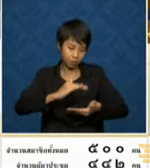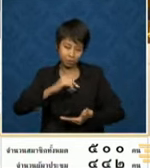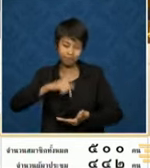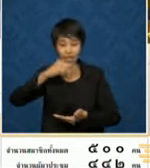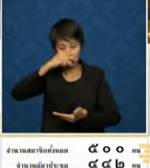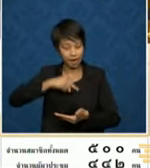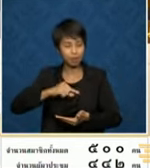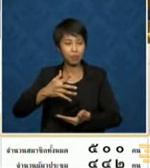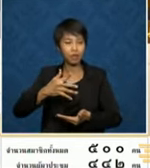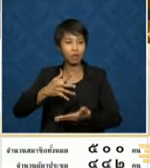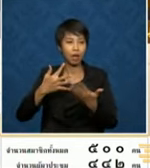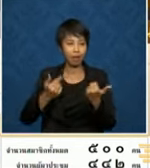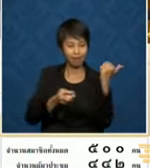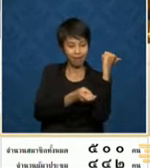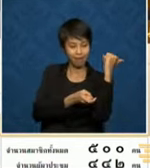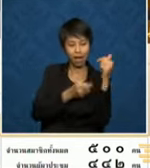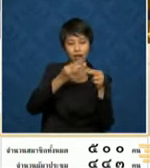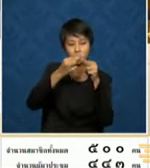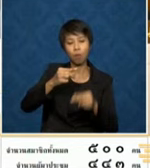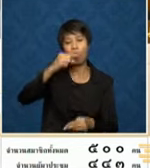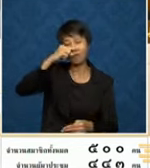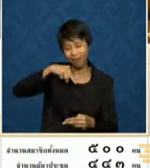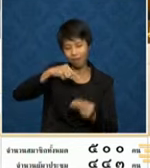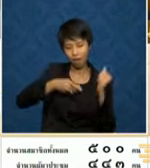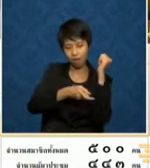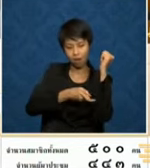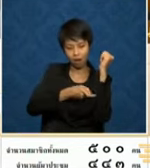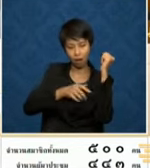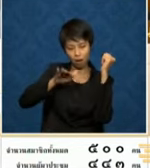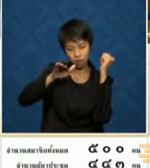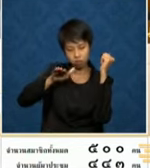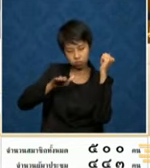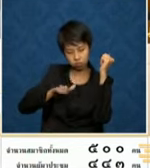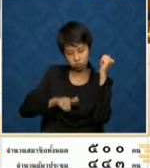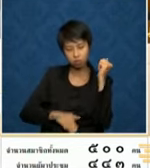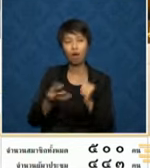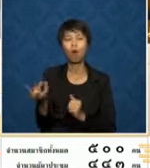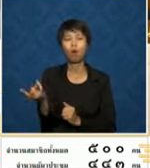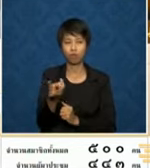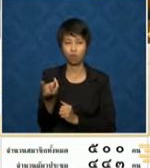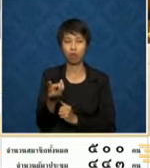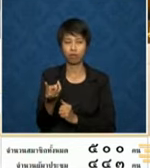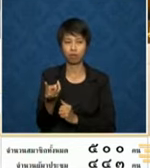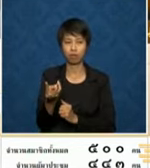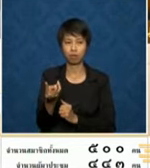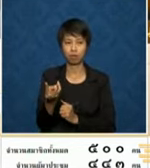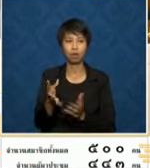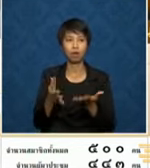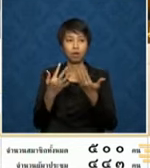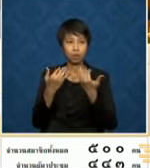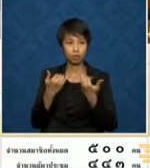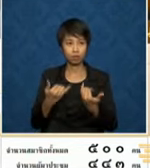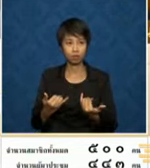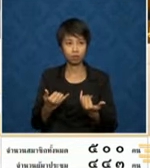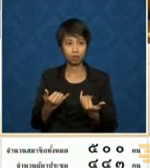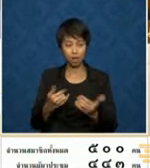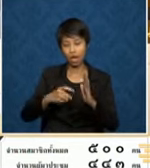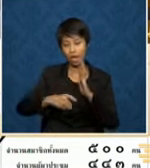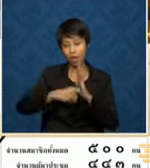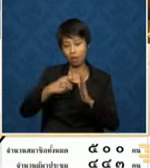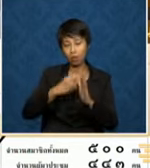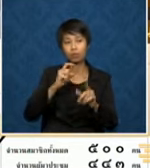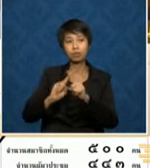ครับมันก็ลดลงอย่างที่เราเห็นชัดเจนนะครับดังนั้นเหตุและผ